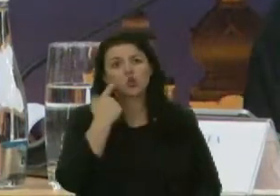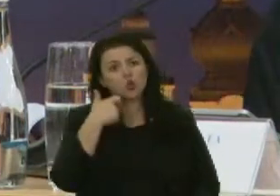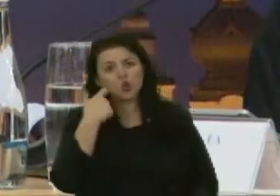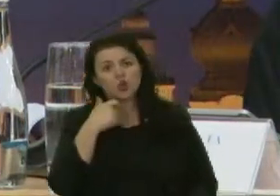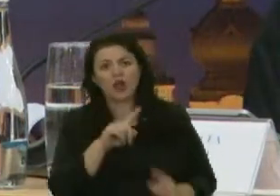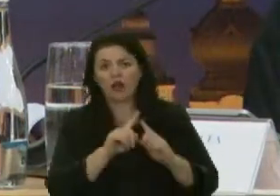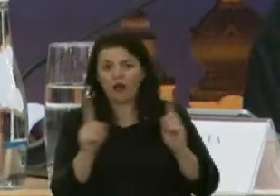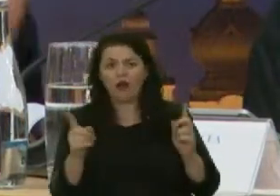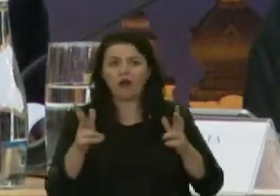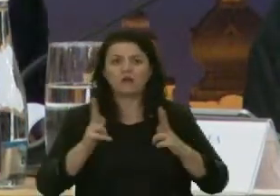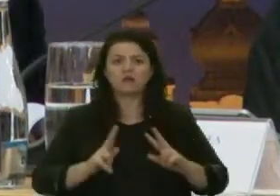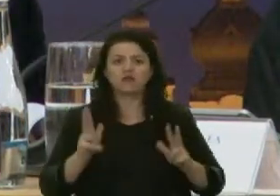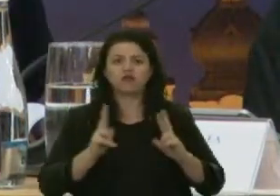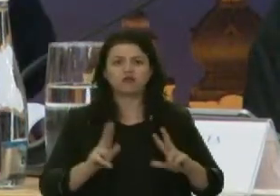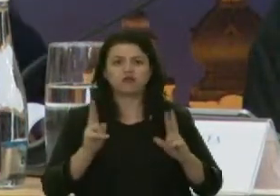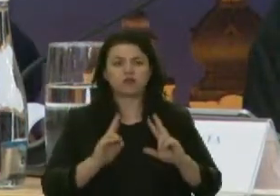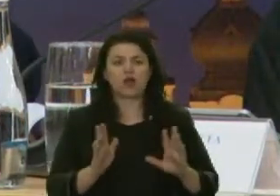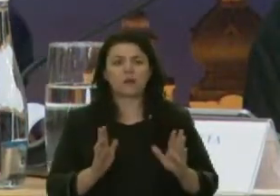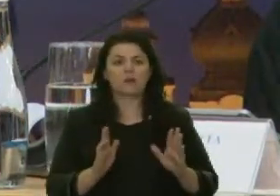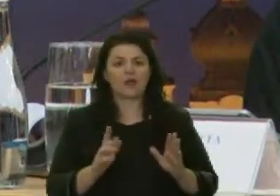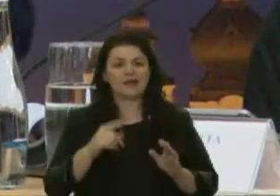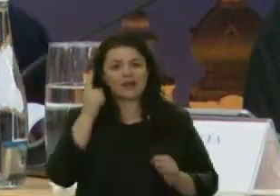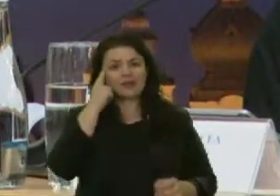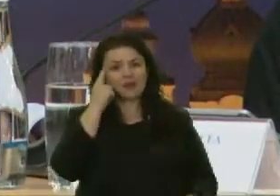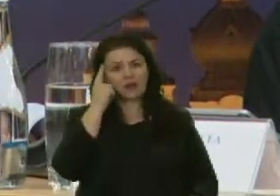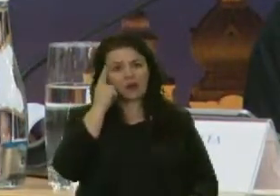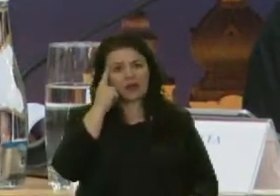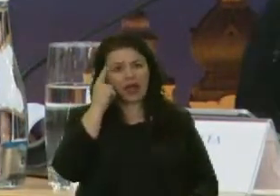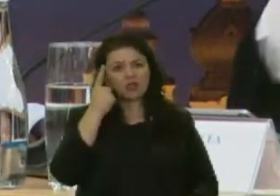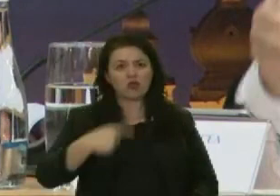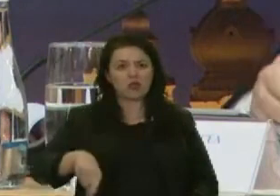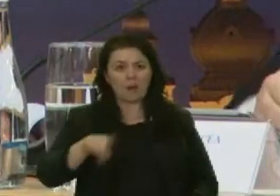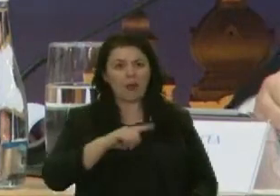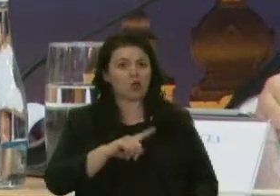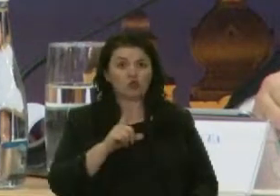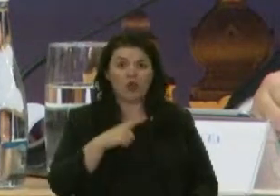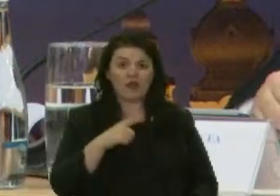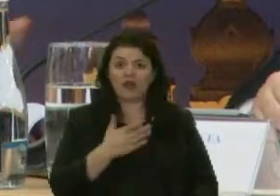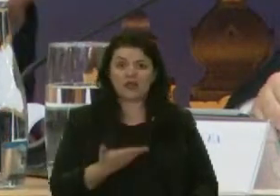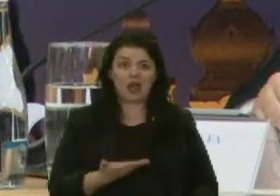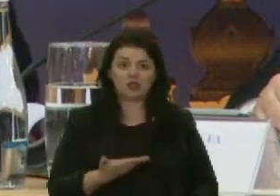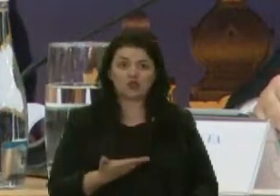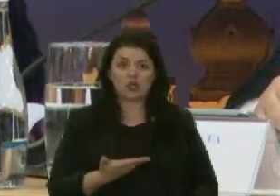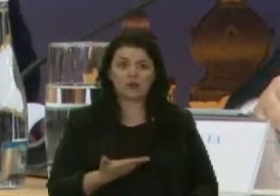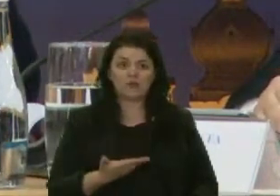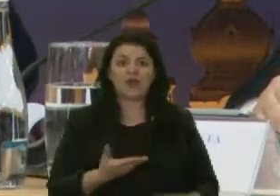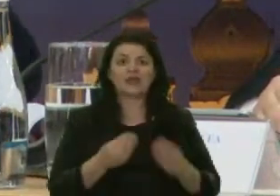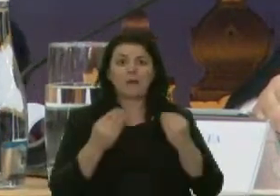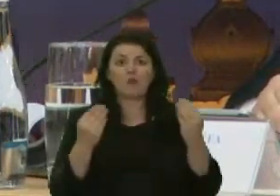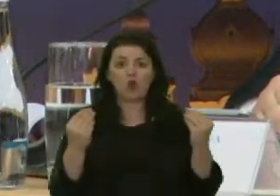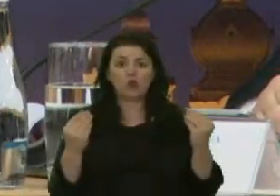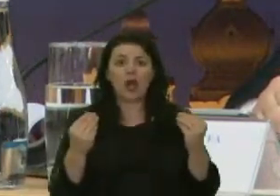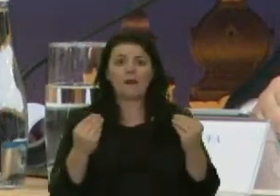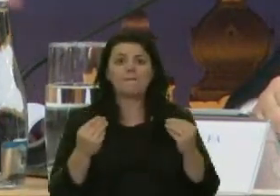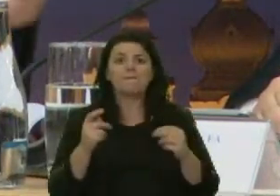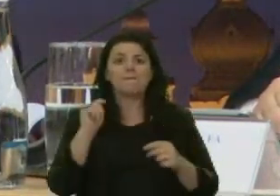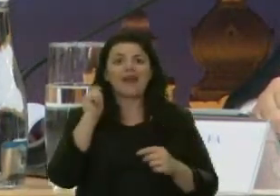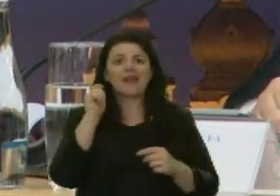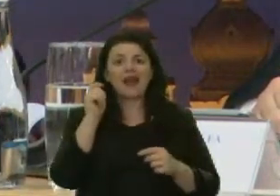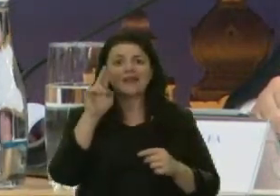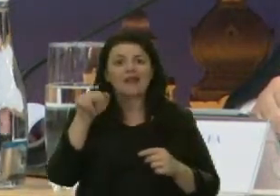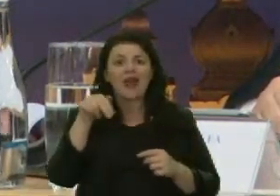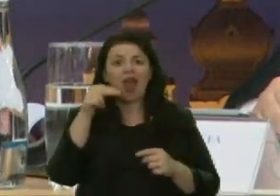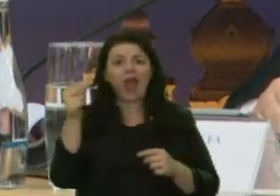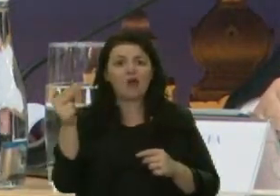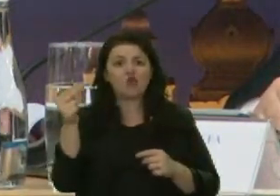însemnau de congestionare masivă așa cum puțin își mai amintesc poate chiar și de la această masă că nu erați aici cât de mult au contat miliardele de euro aduse